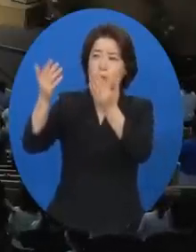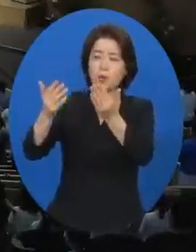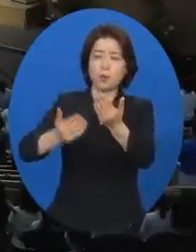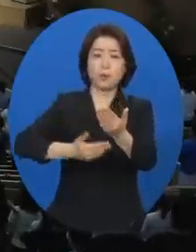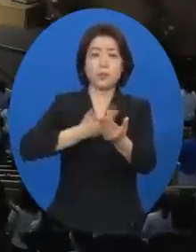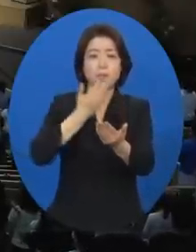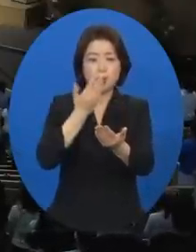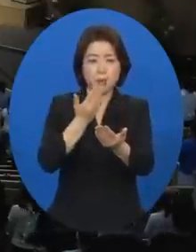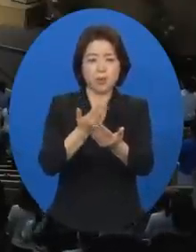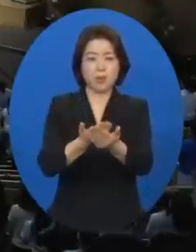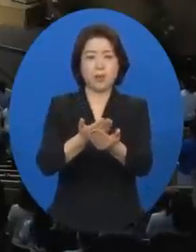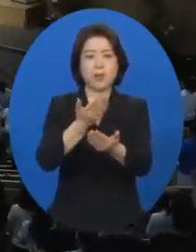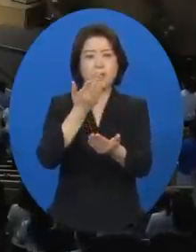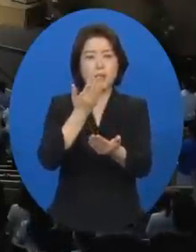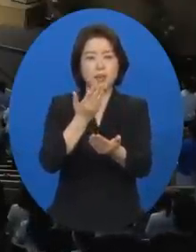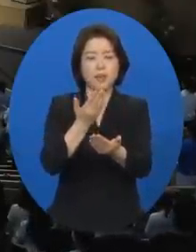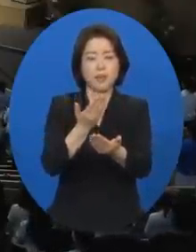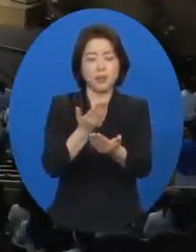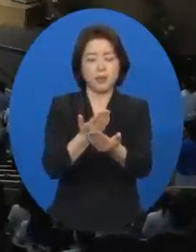we